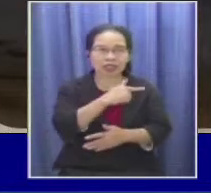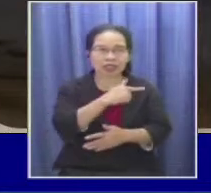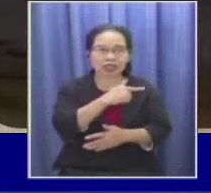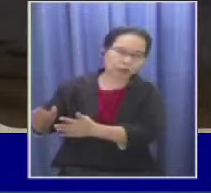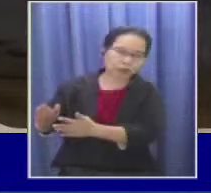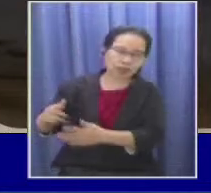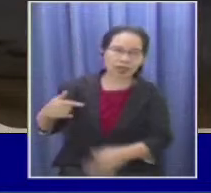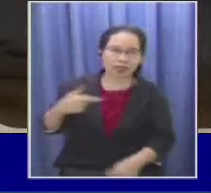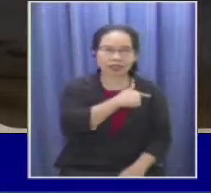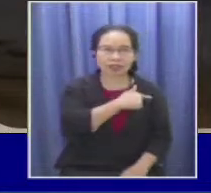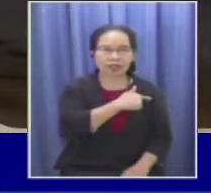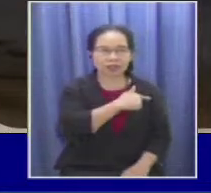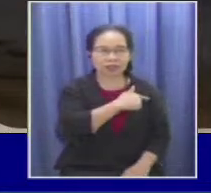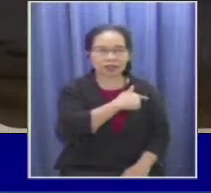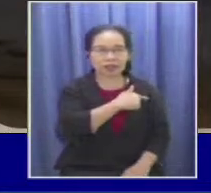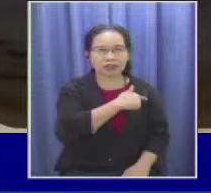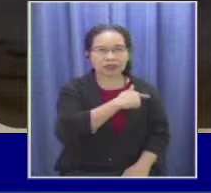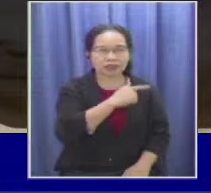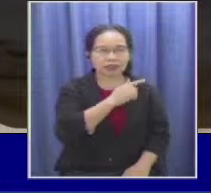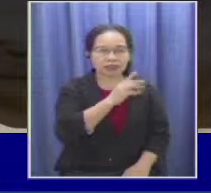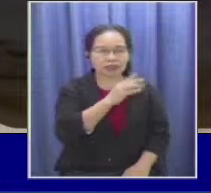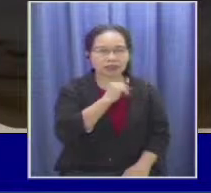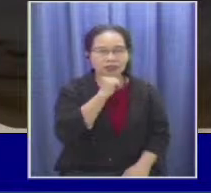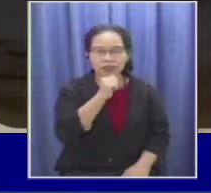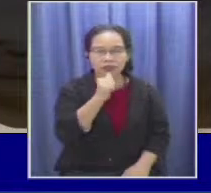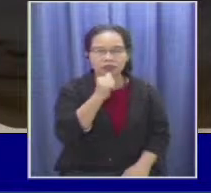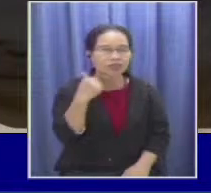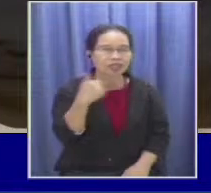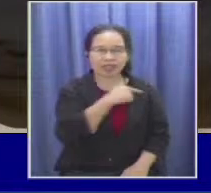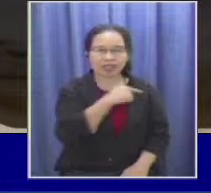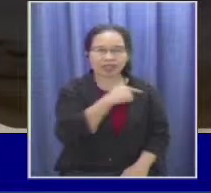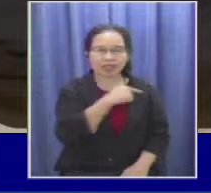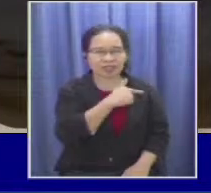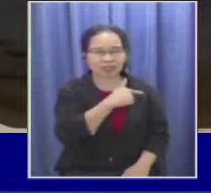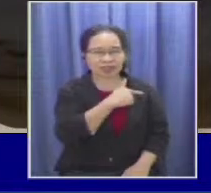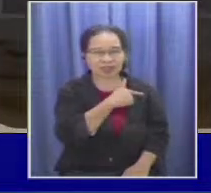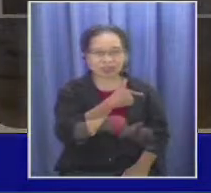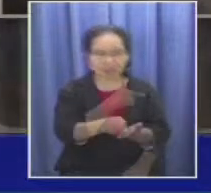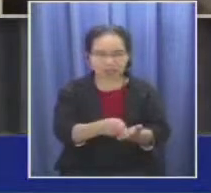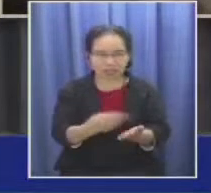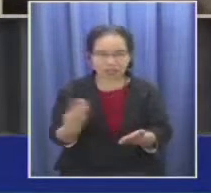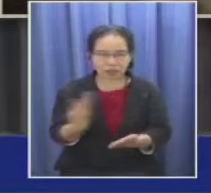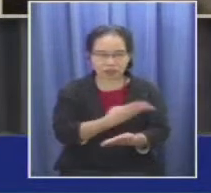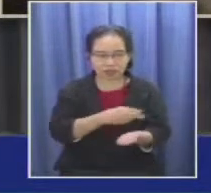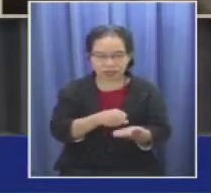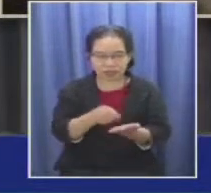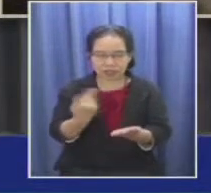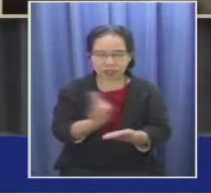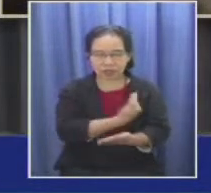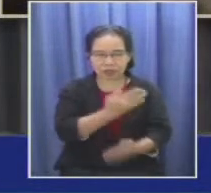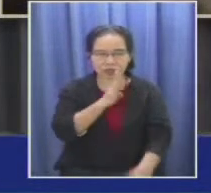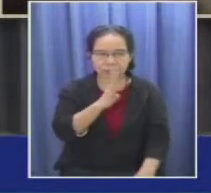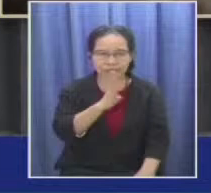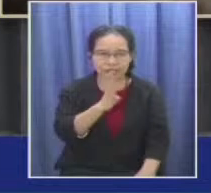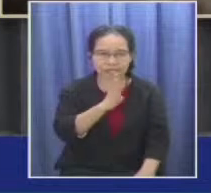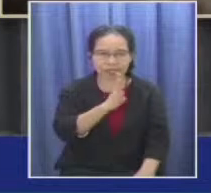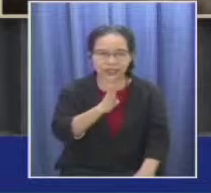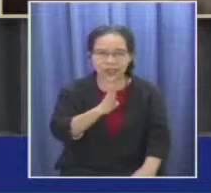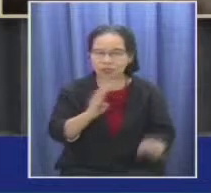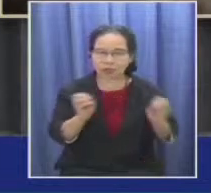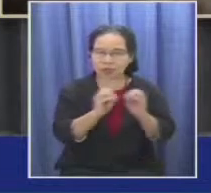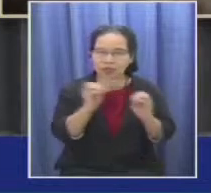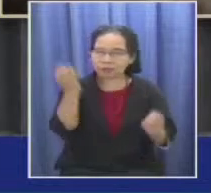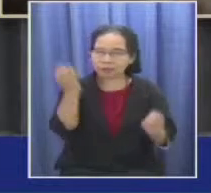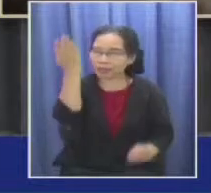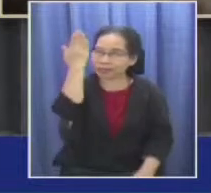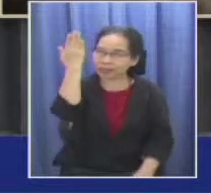ma ye nya atorofo we bi ni mo no ma wan mo frɛ won say Kristofo na so ntoro